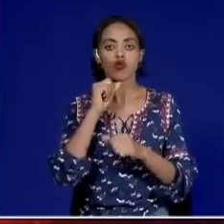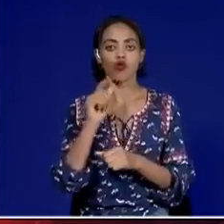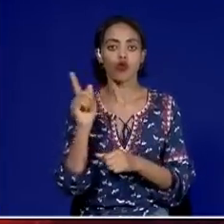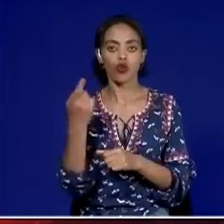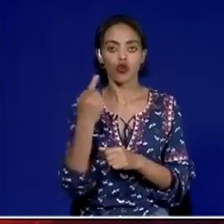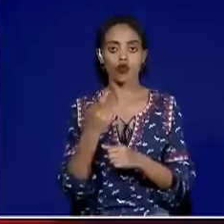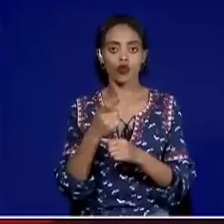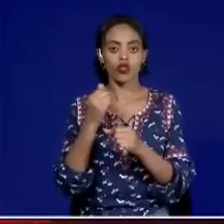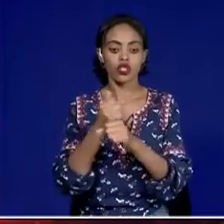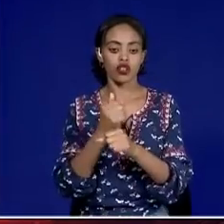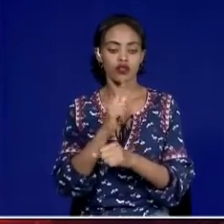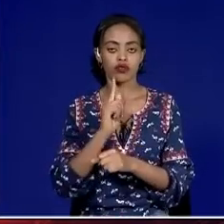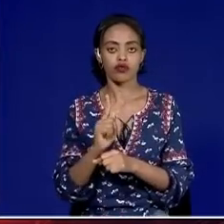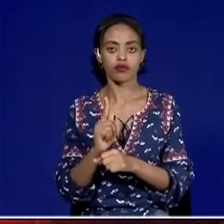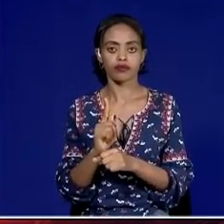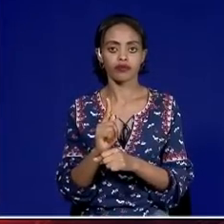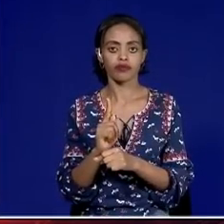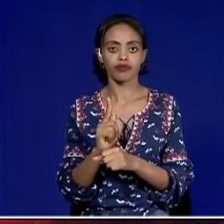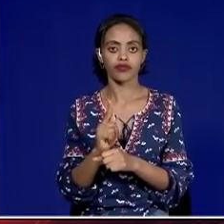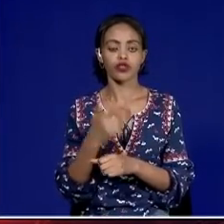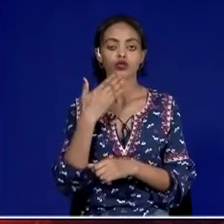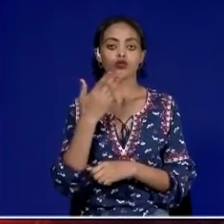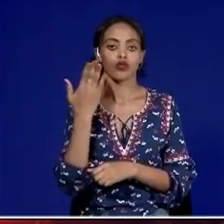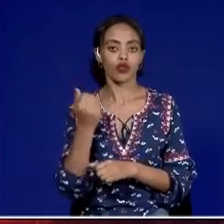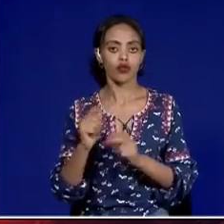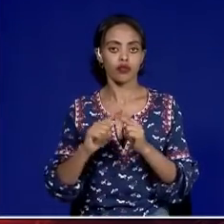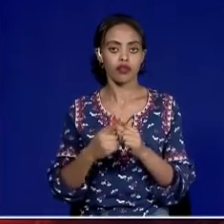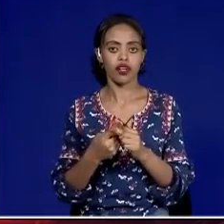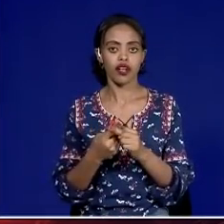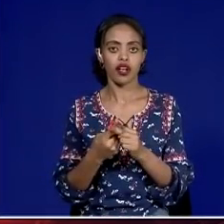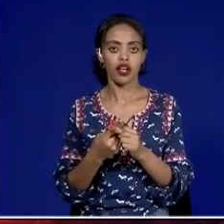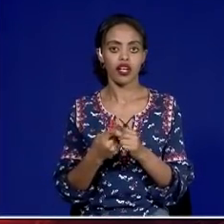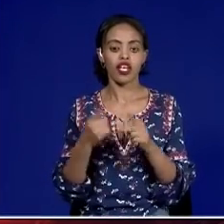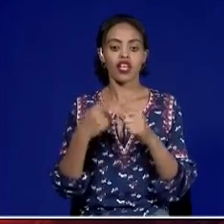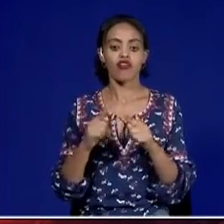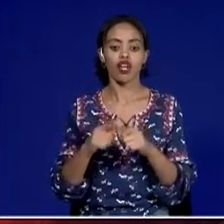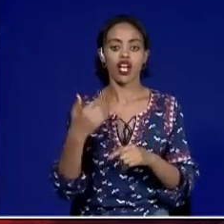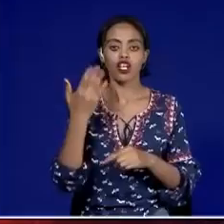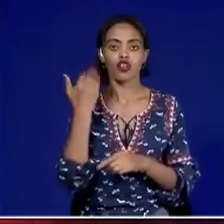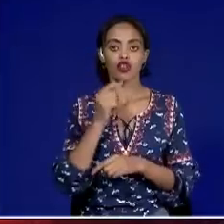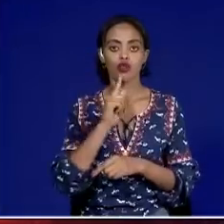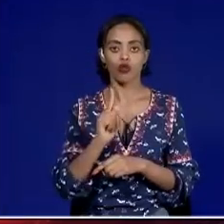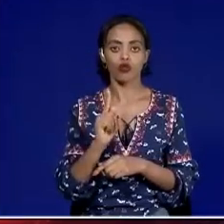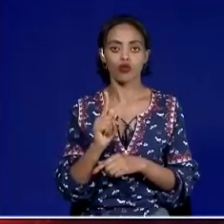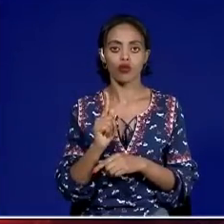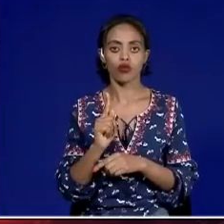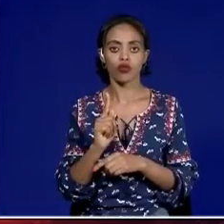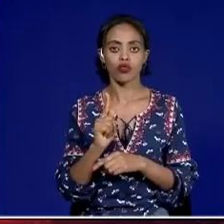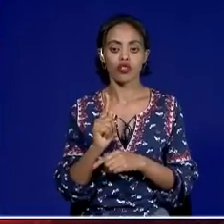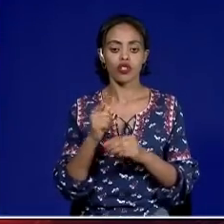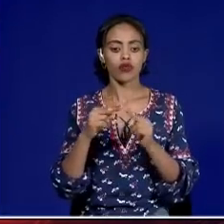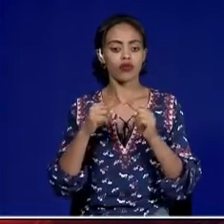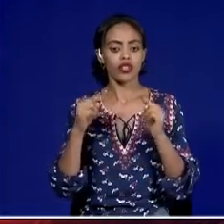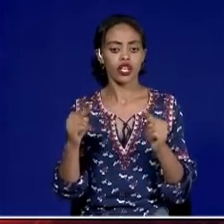ዝሃብና ወገናት ዝገልጹ። መጀመርያ ጽቡቕ ነይሩ፣ በቃ ይፈላለዩ ነይሩ እዩ። ኣብ ከዚ ሰዓት ግና ብጣዕሚ